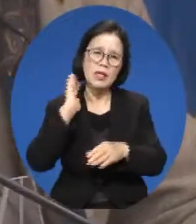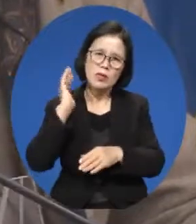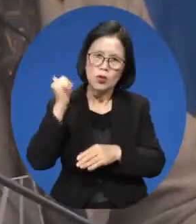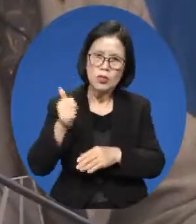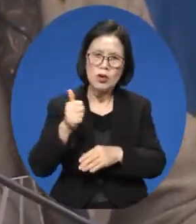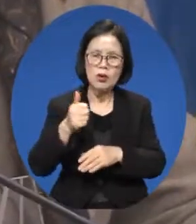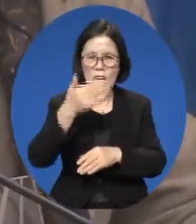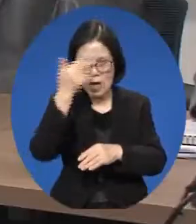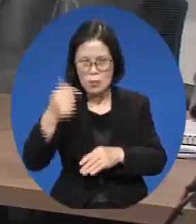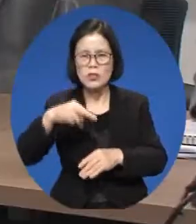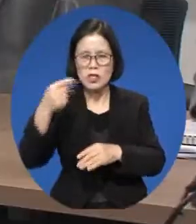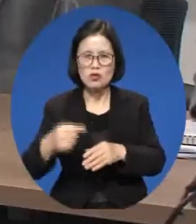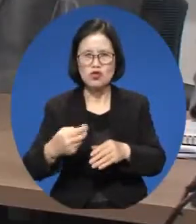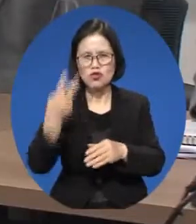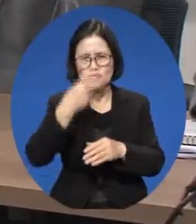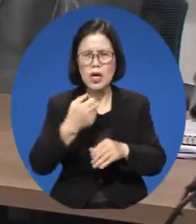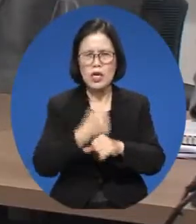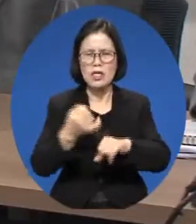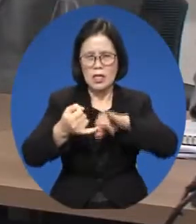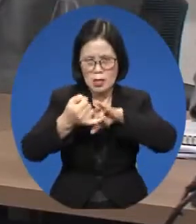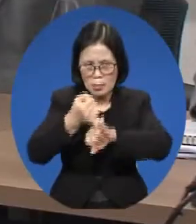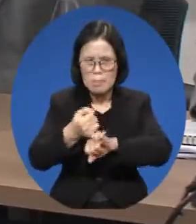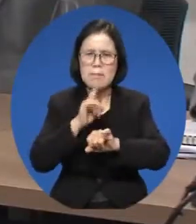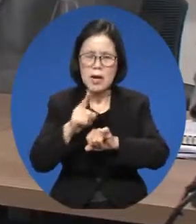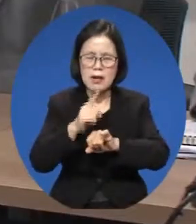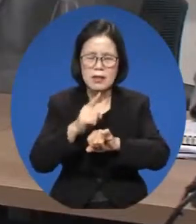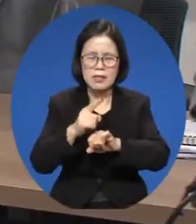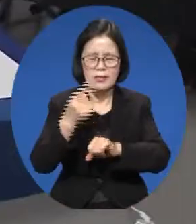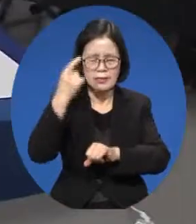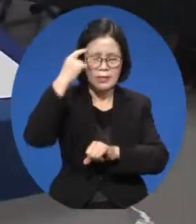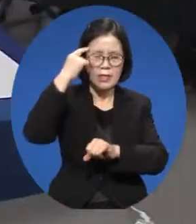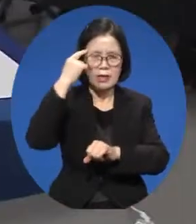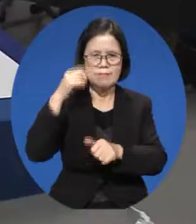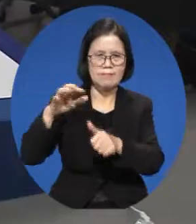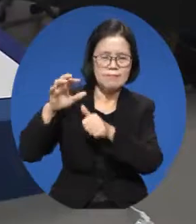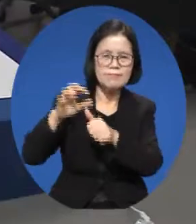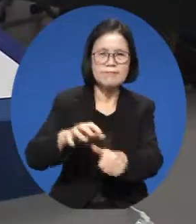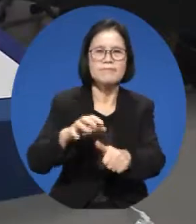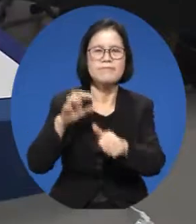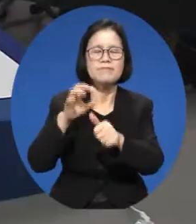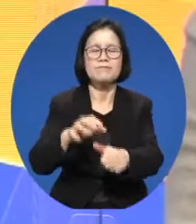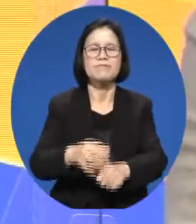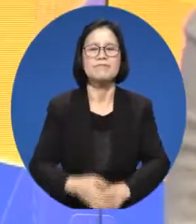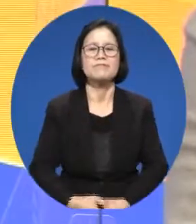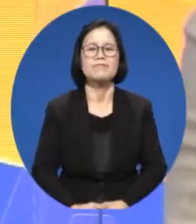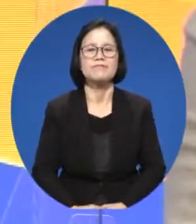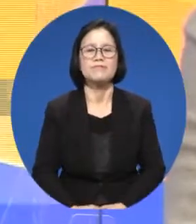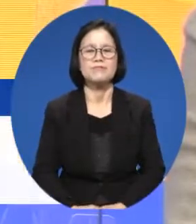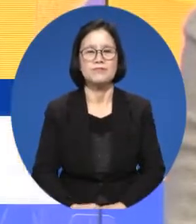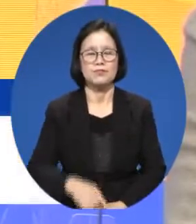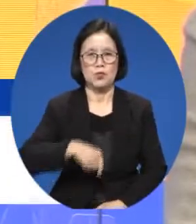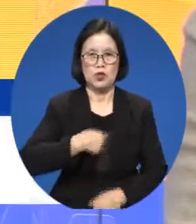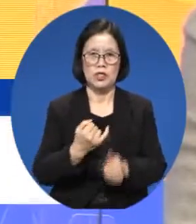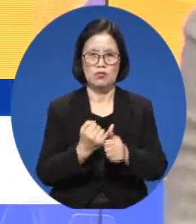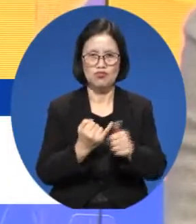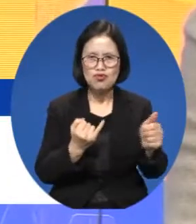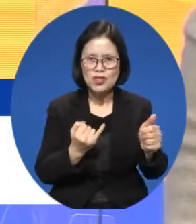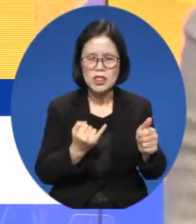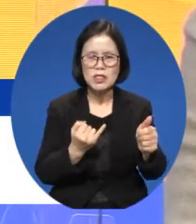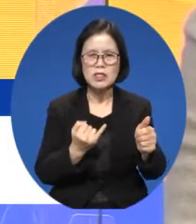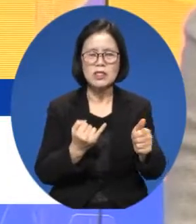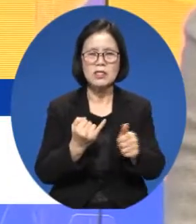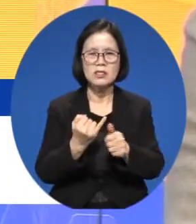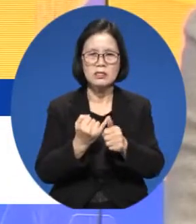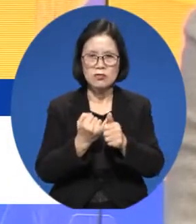할아버지라도 수사하겠다던 윤 후보 발언을 꼬집으며 공세 수위를 끌어올렸습니다. 본인의 부인, 할아버지는 둘째